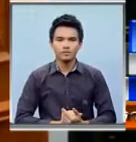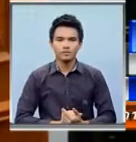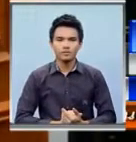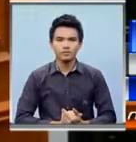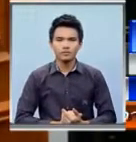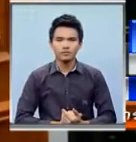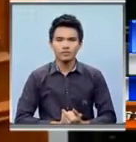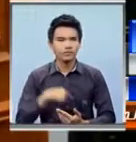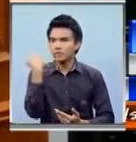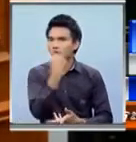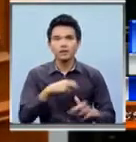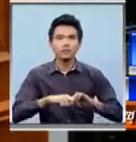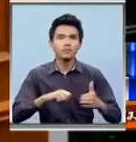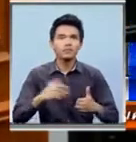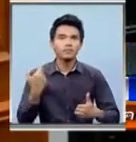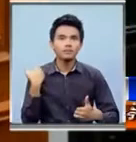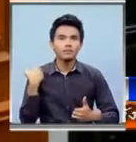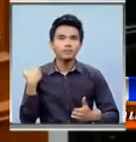มีปัญหาอะไรครับ